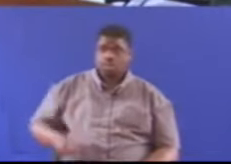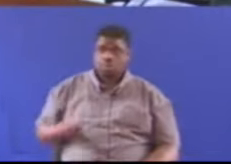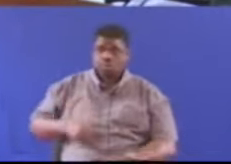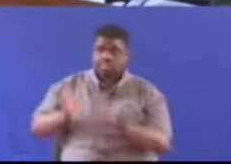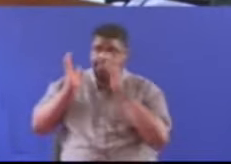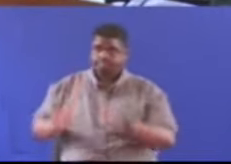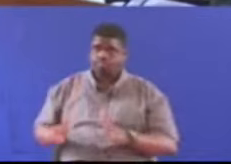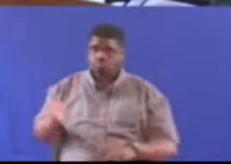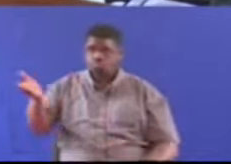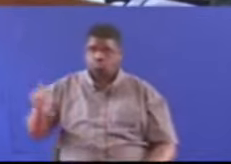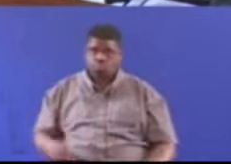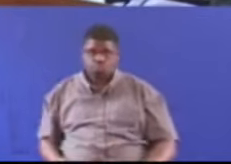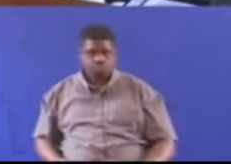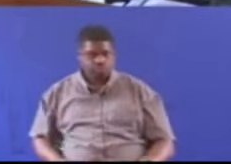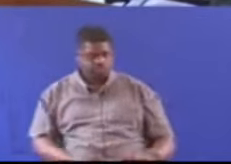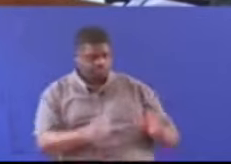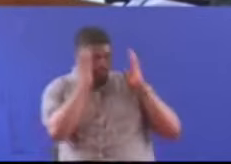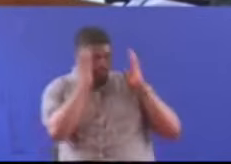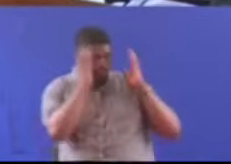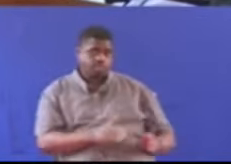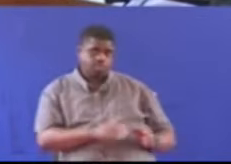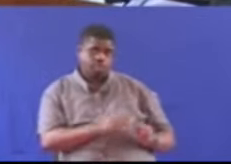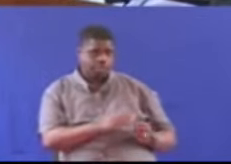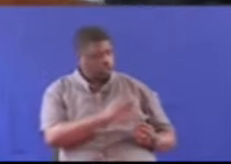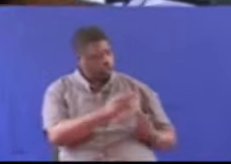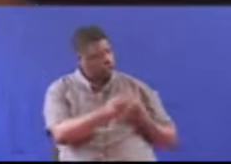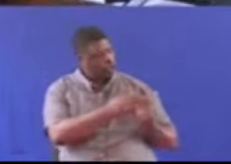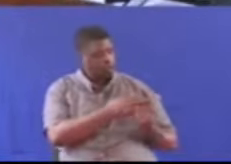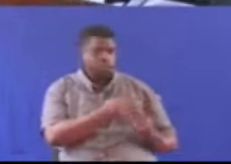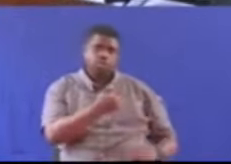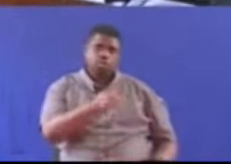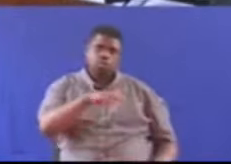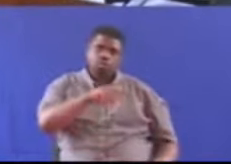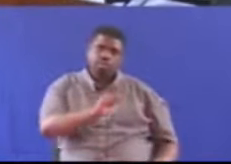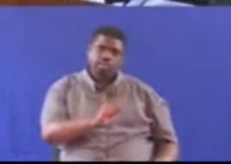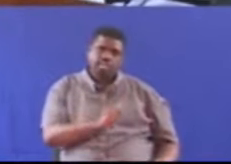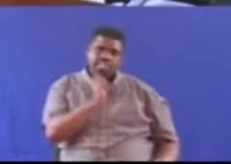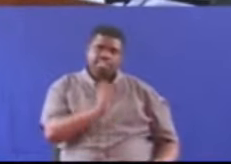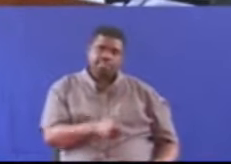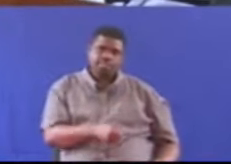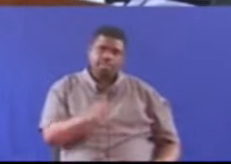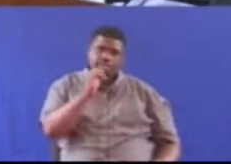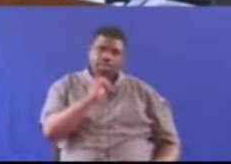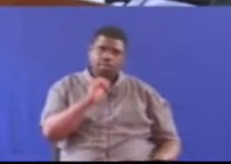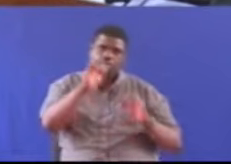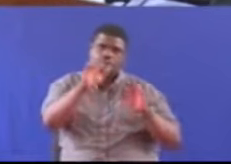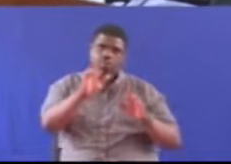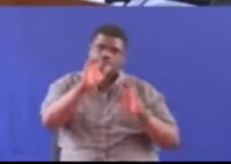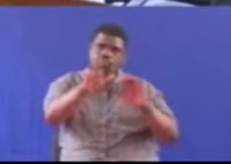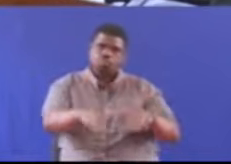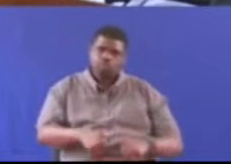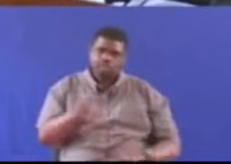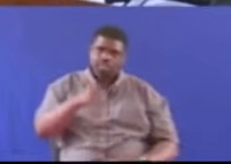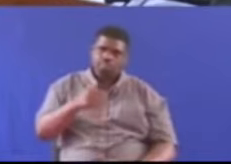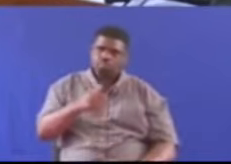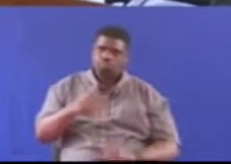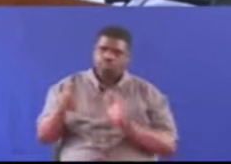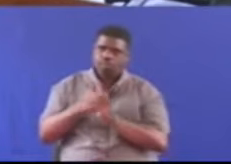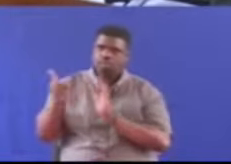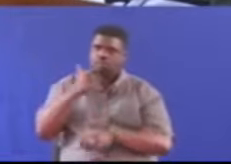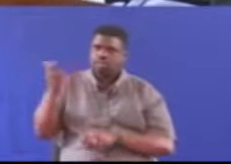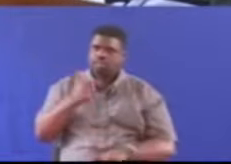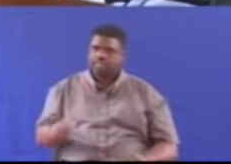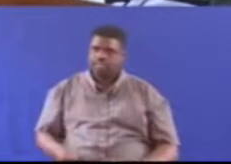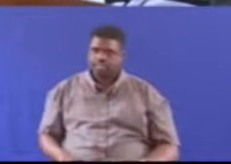Mheshimiwa Dr. Tulia Ackson, Spika wa Bunge la Jamhuri ya Muungano wa Tanzania na Rais